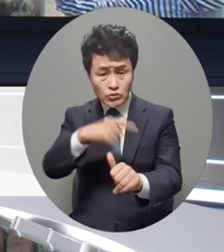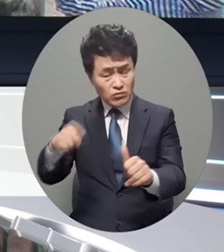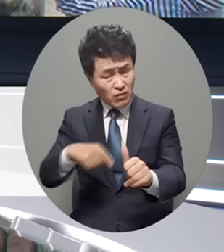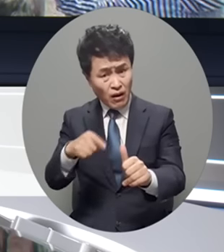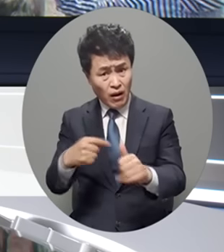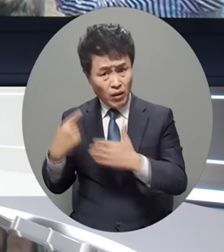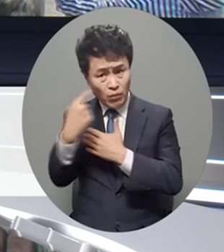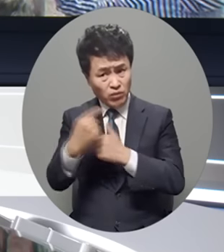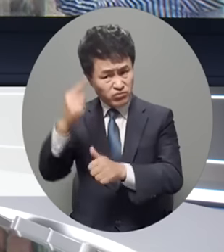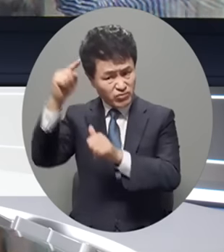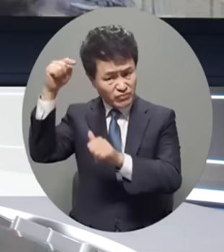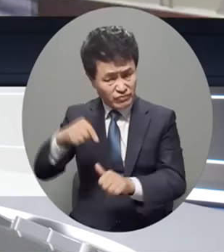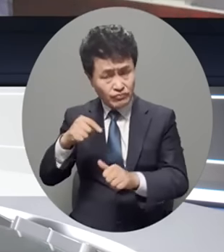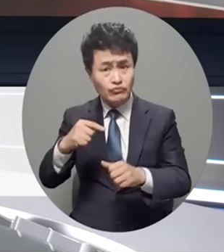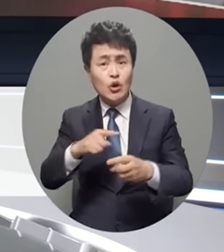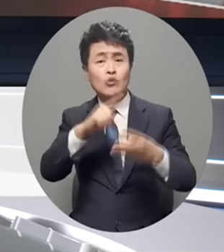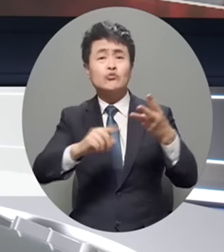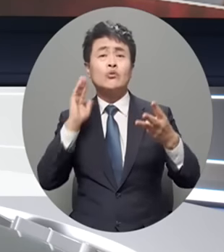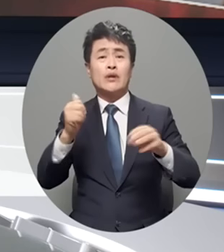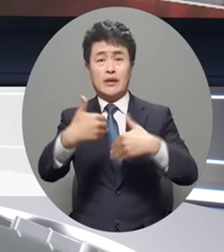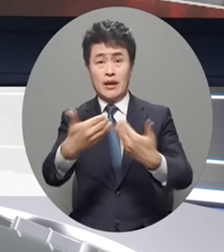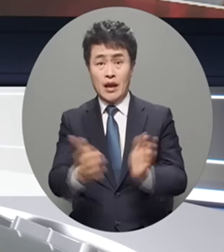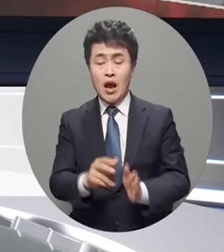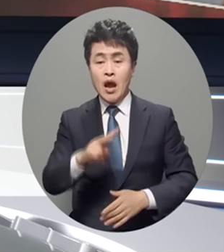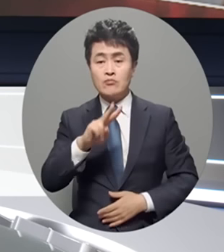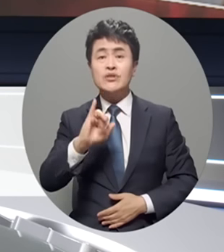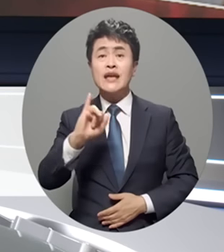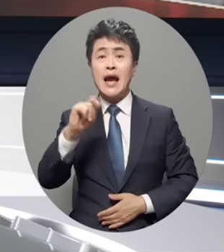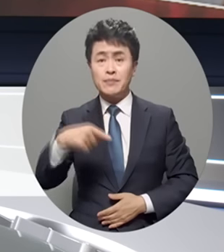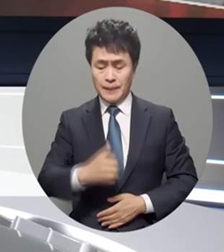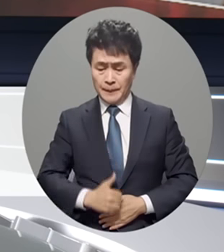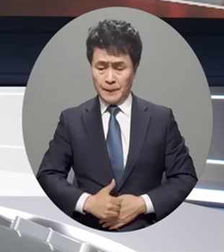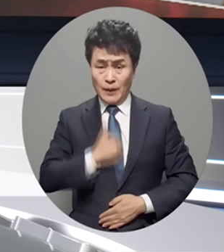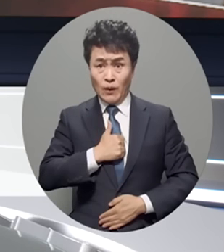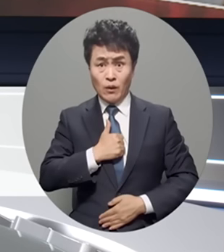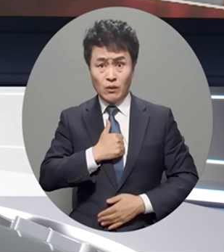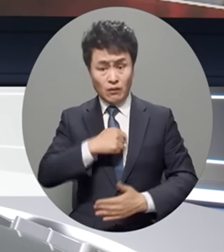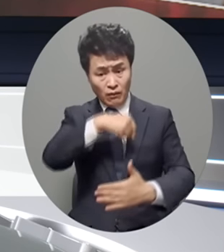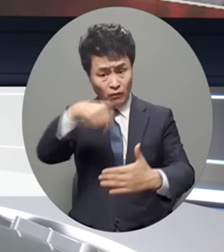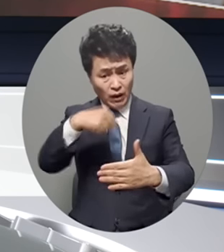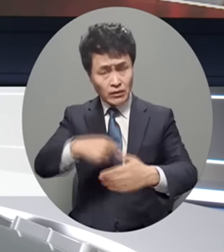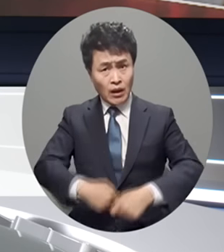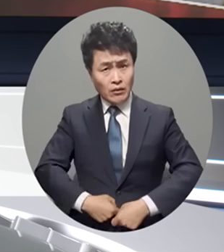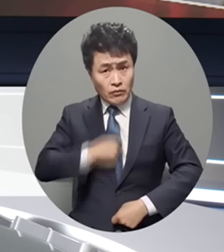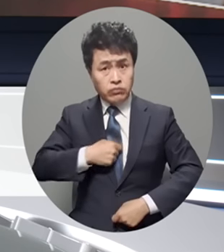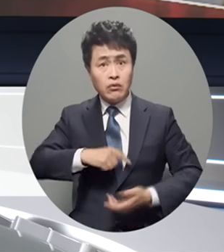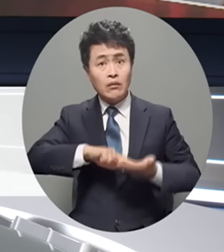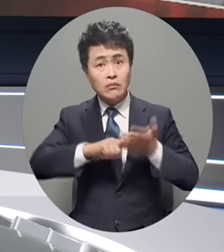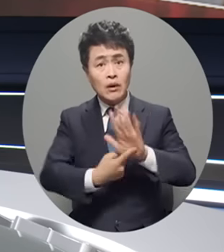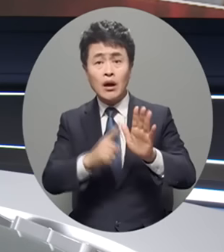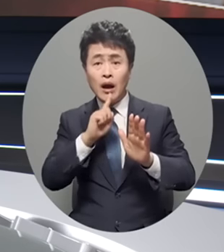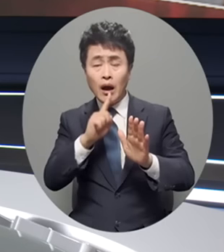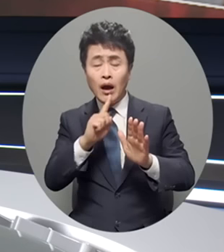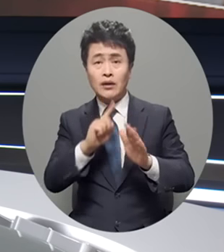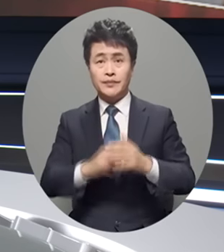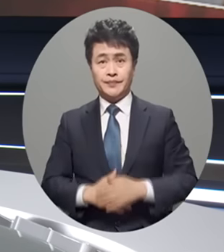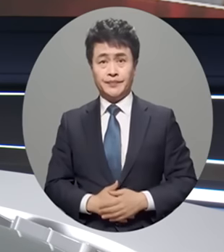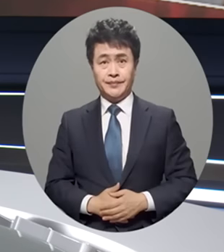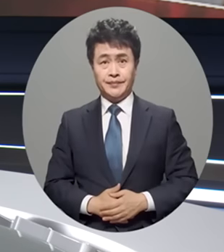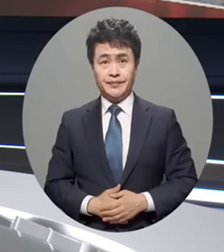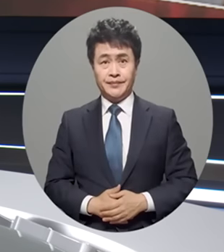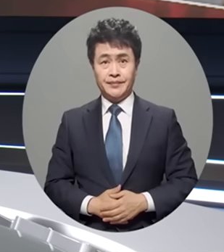있다면서 특히 이른바 VIP 경로설의 진실이 드러나고 있다고 압박 수위를 높였습니다. 먼저 김정우 기자가